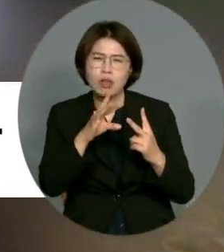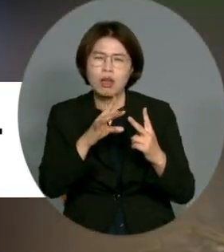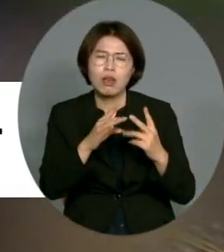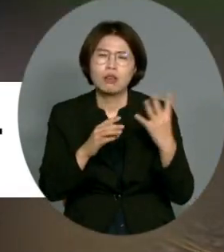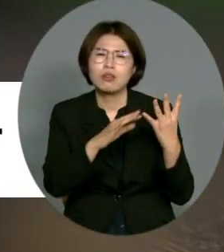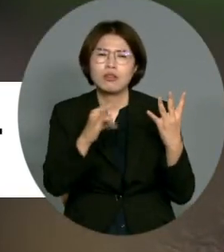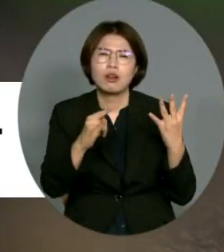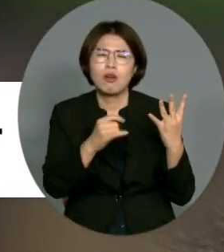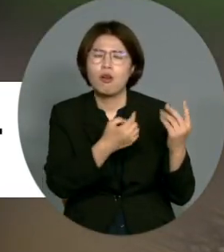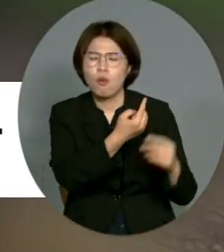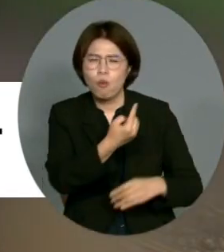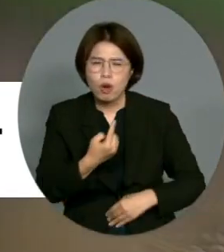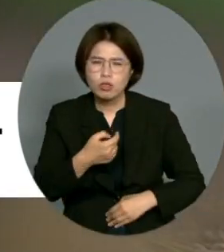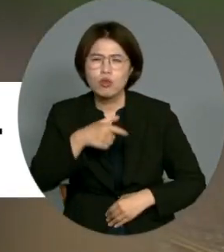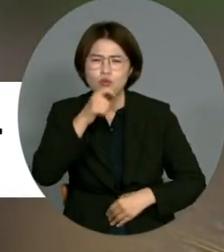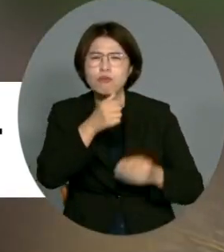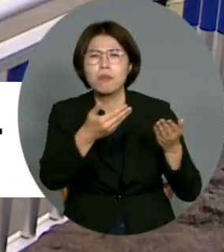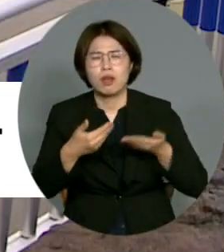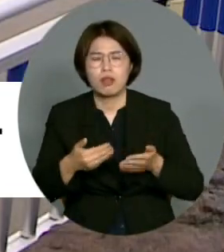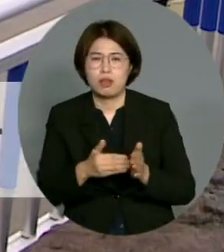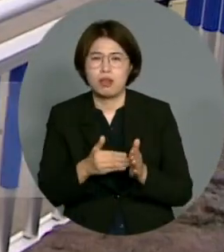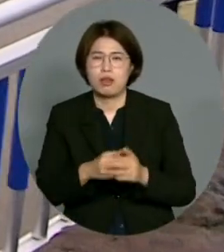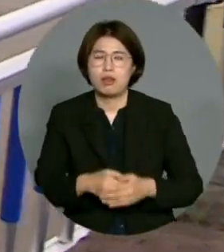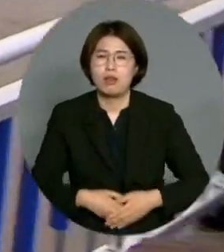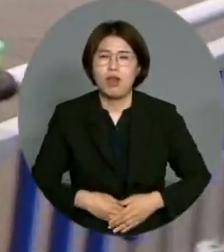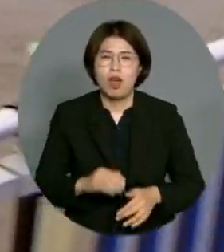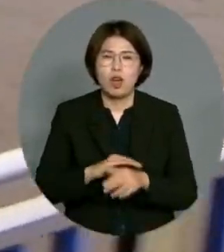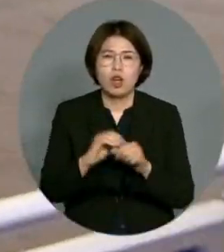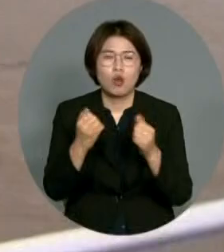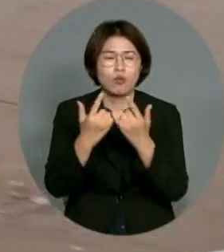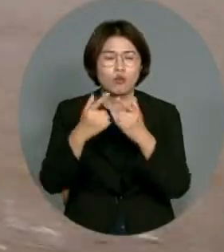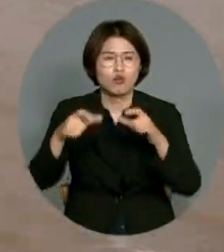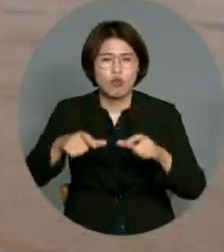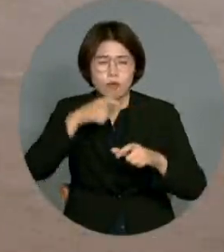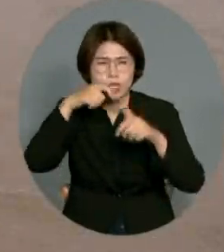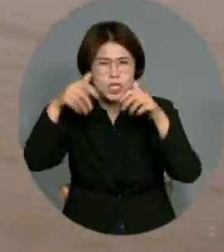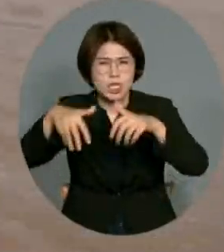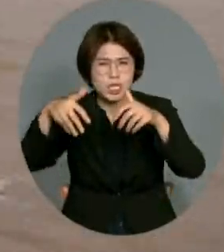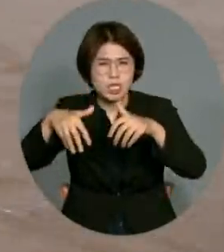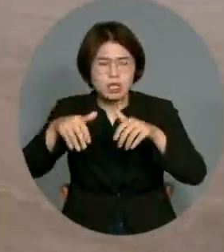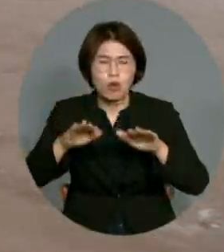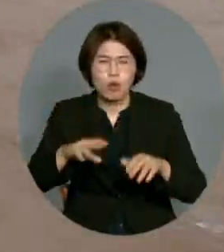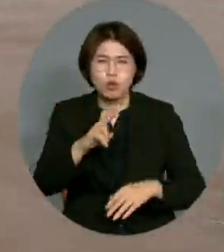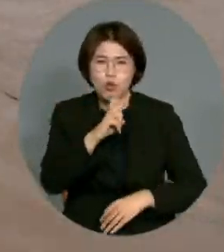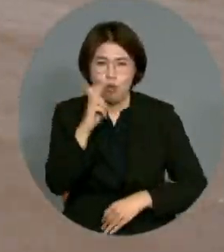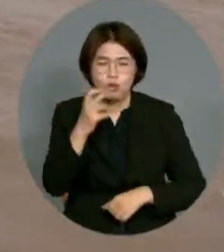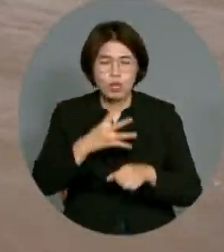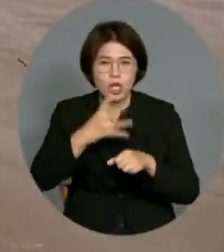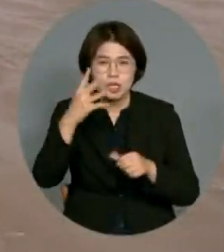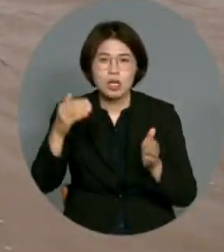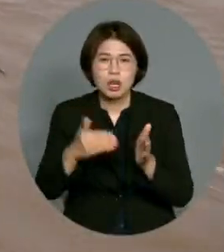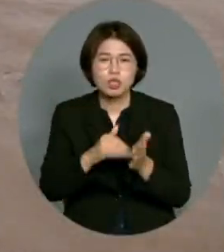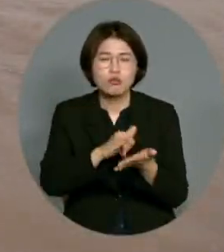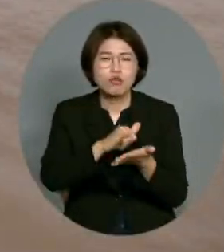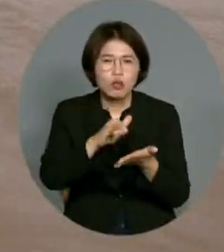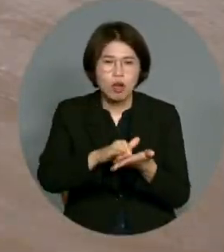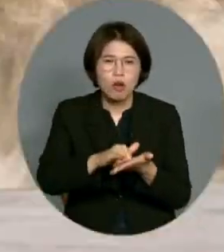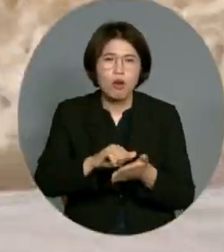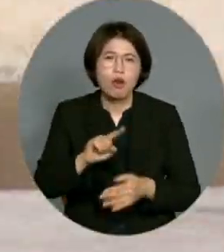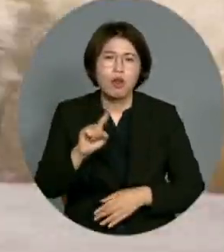사람씩이나 와서 겨우 물 받았거든요. 경북 북부에 내린 이번 비로 오늘 오후 4시까지 문경